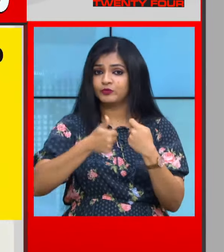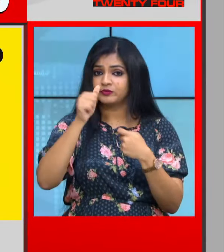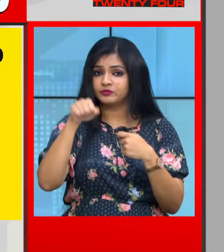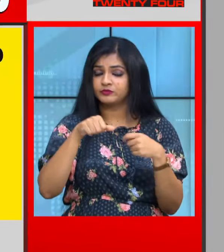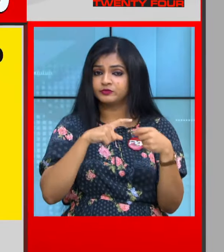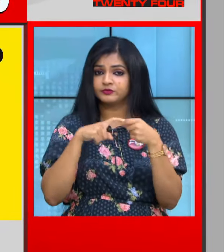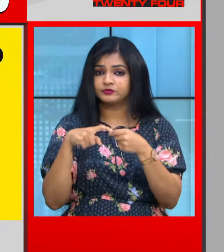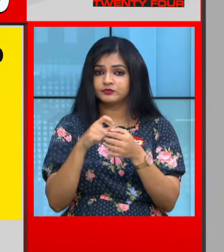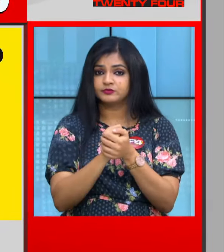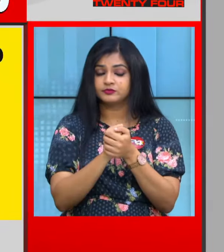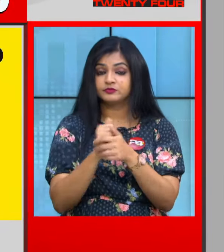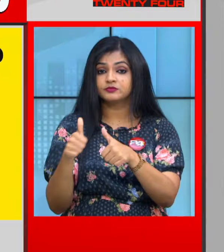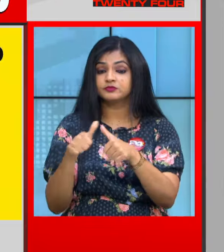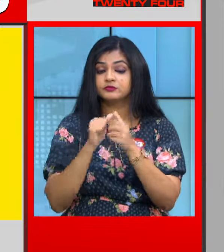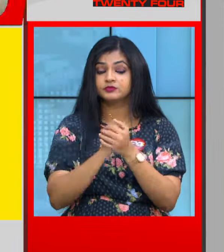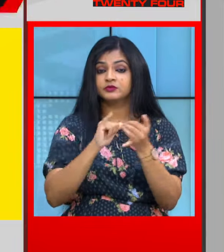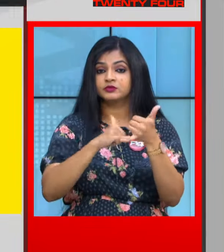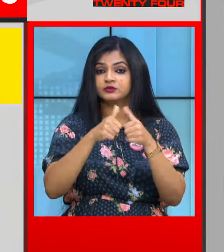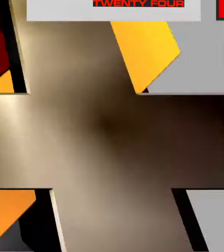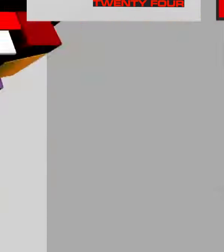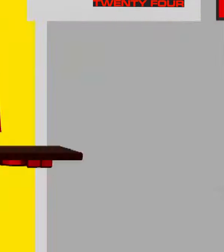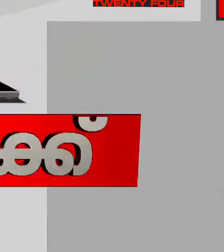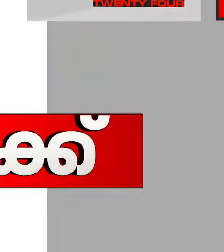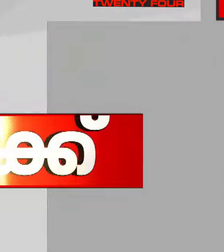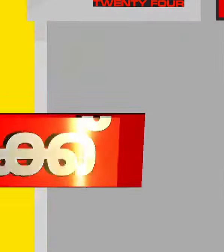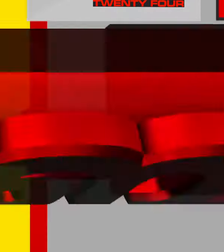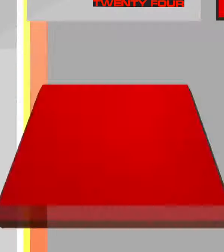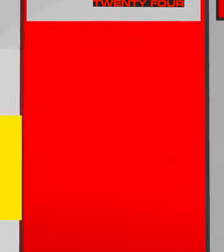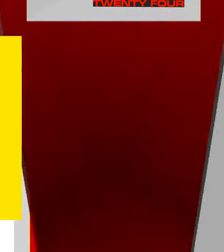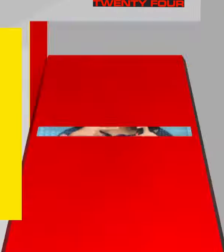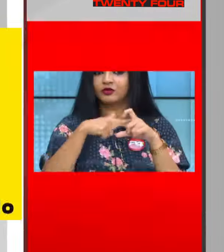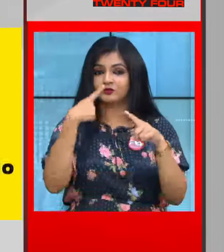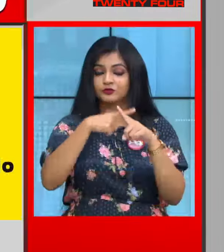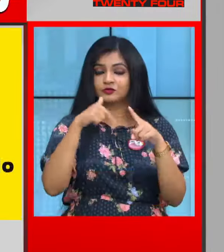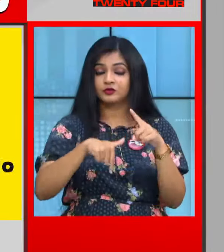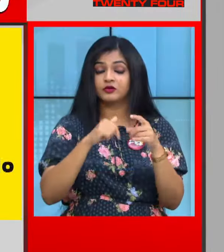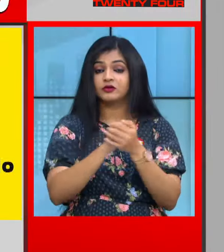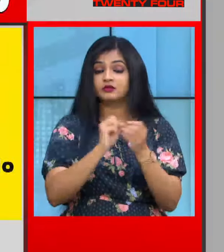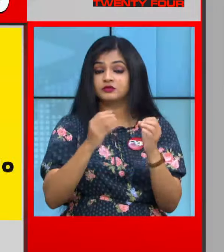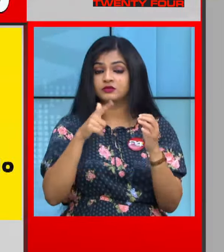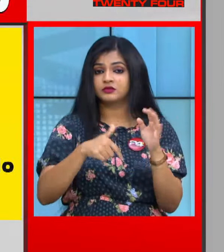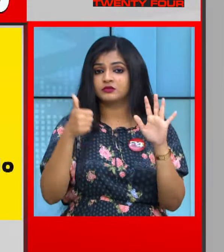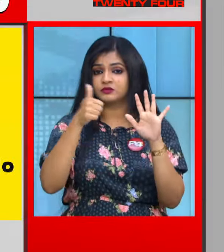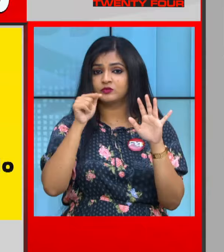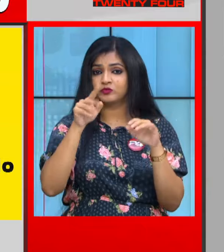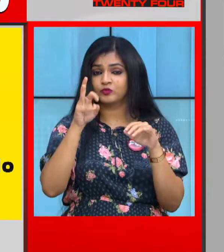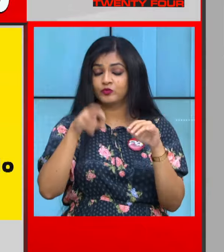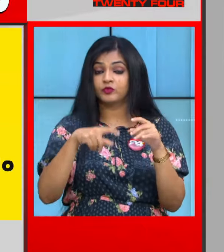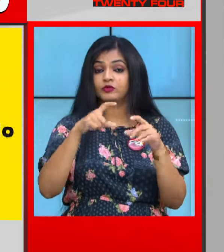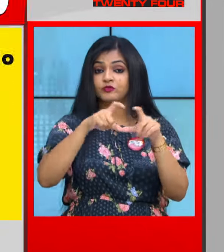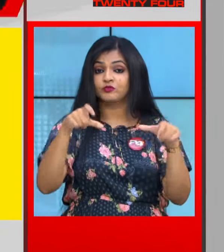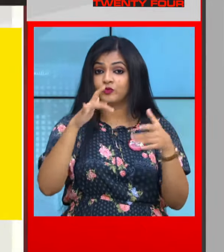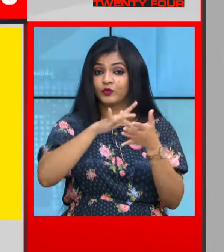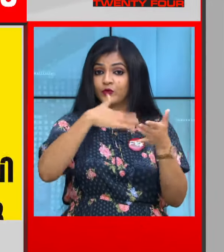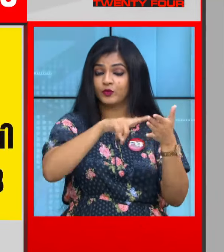ക്രിസ്റ്റീന, അതായത് സഭാ ടി വി എക്സ്ക്ലൂസീവ് എന്ന ചാനലിന്റെ ഉദ്ഘാടനം ഇന്ന് വൈകുന്നേരം 6:30 നിയമസഭാ സമുച്ചയത്തിൽ നടക്കാനിരിക്കുന്നത്.